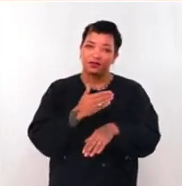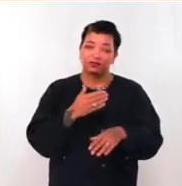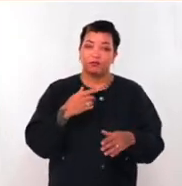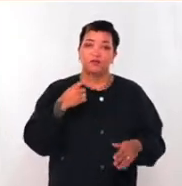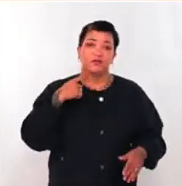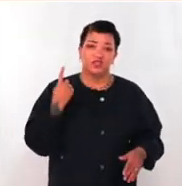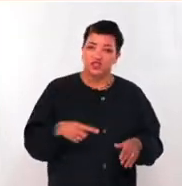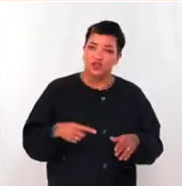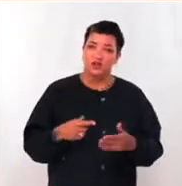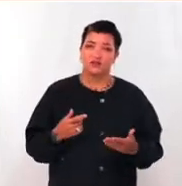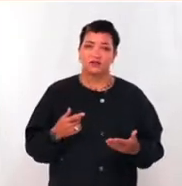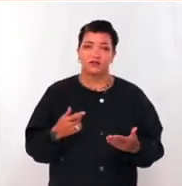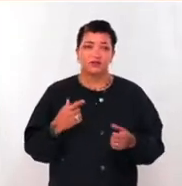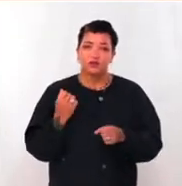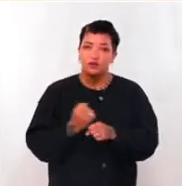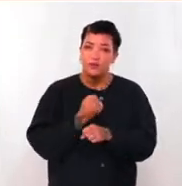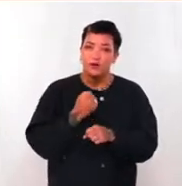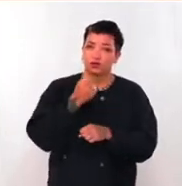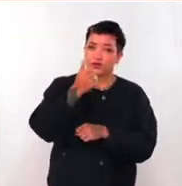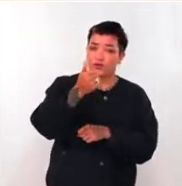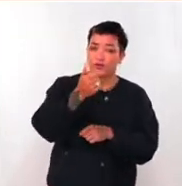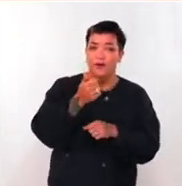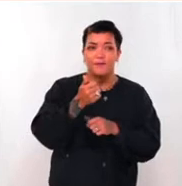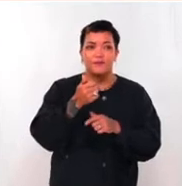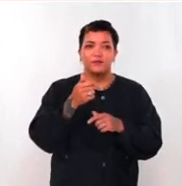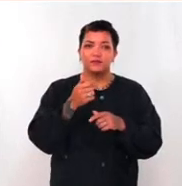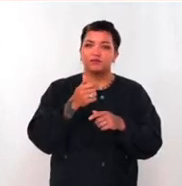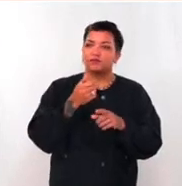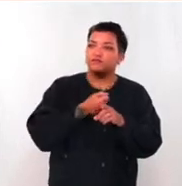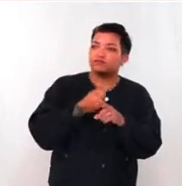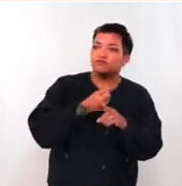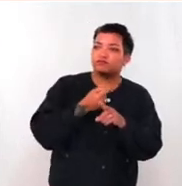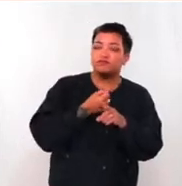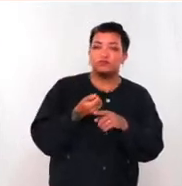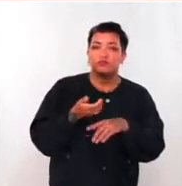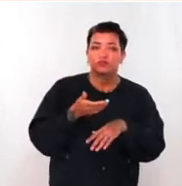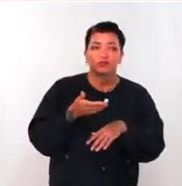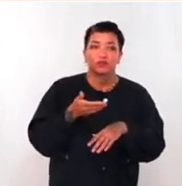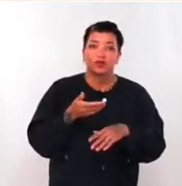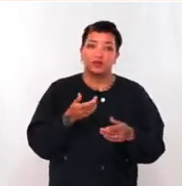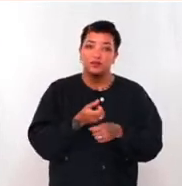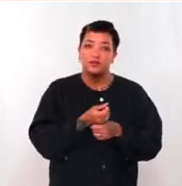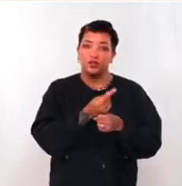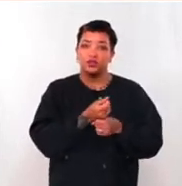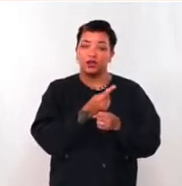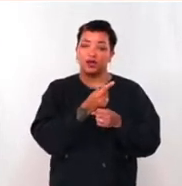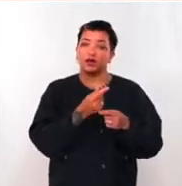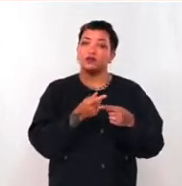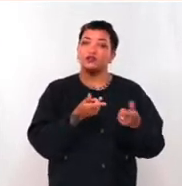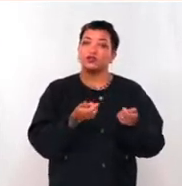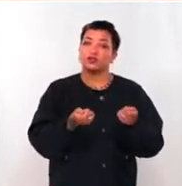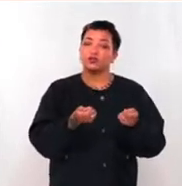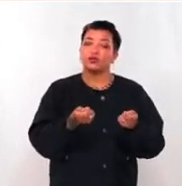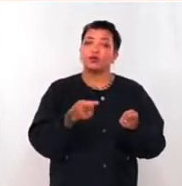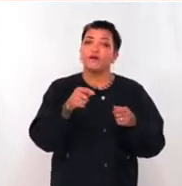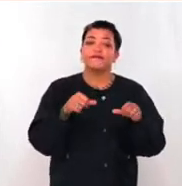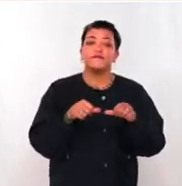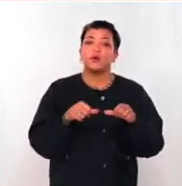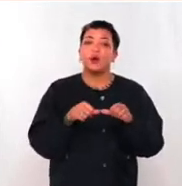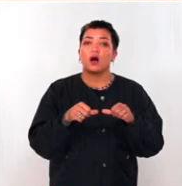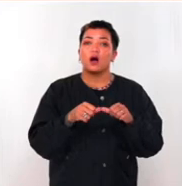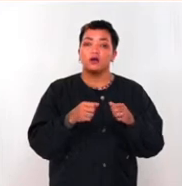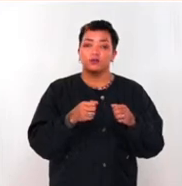enjeu de l'économie circulaire que vous défendez de manière assez régulière et de la gestion des déchets. Donc, qu'allez-vous faire ces prochaines années